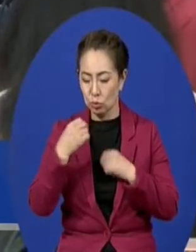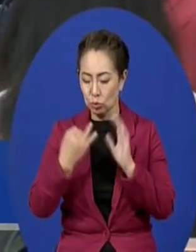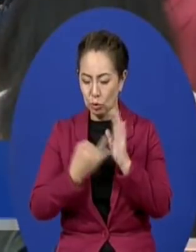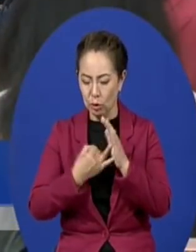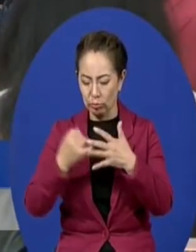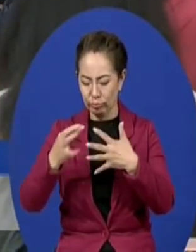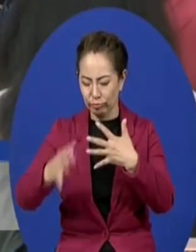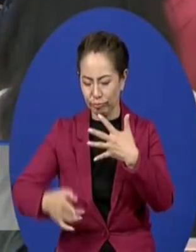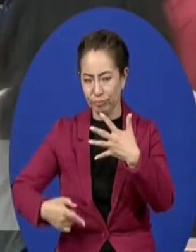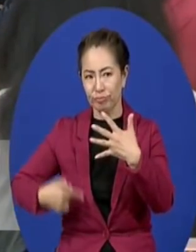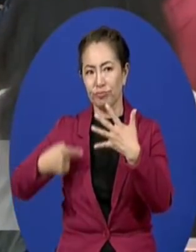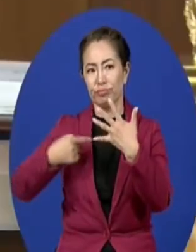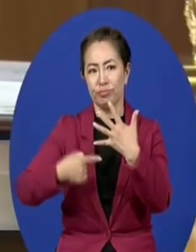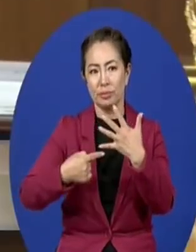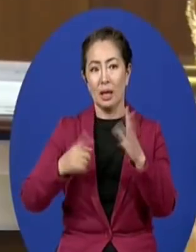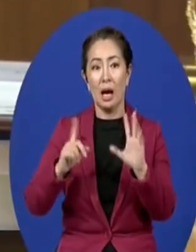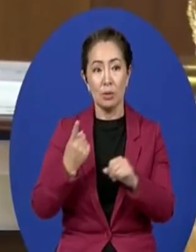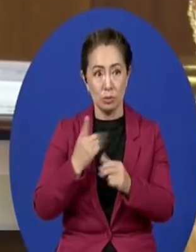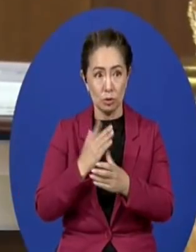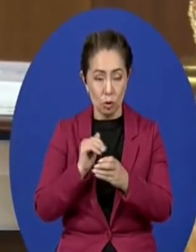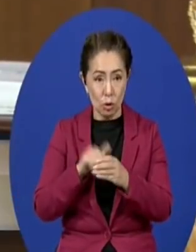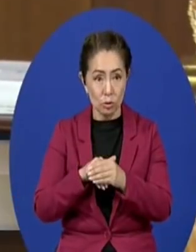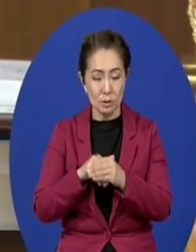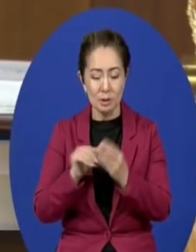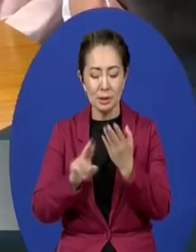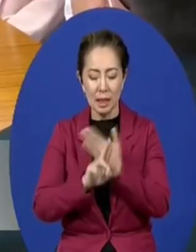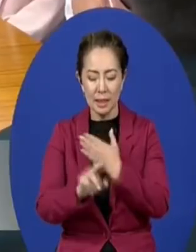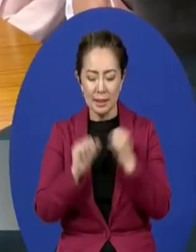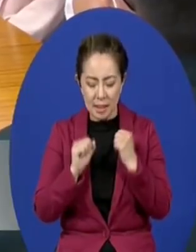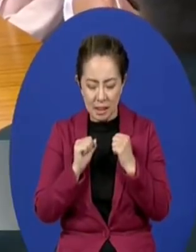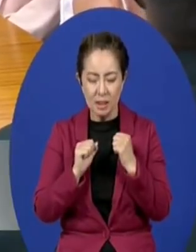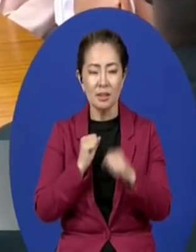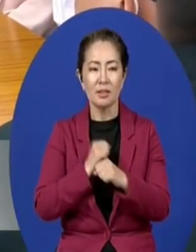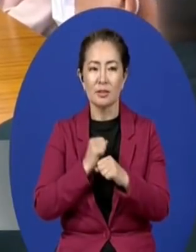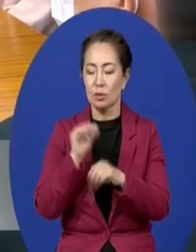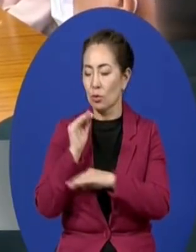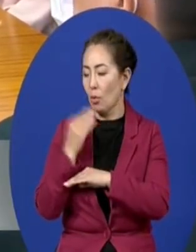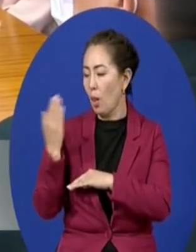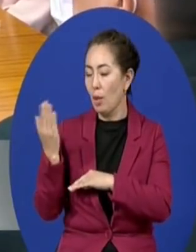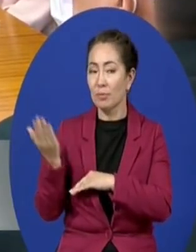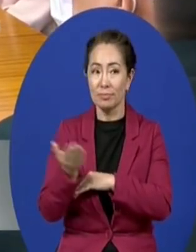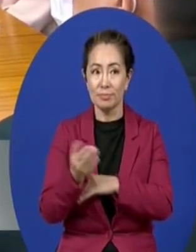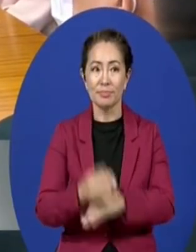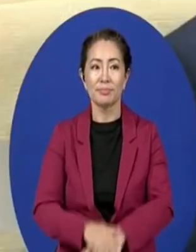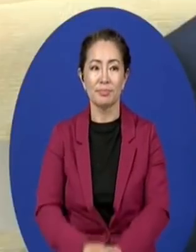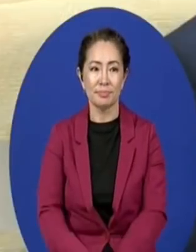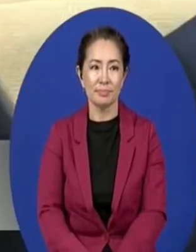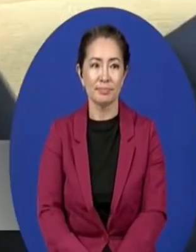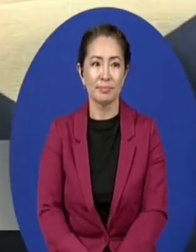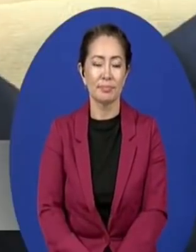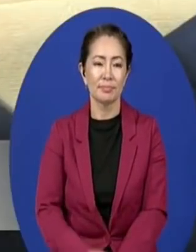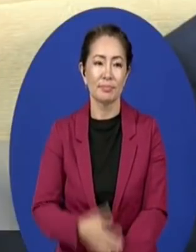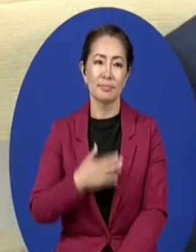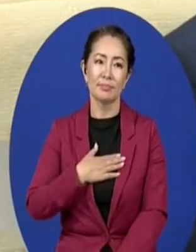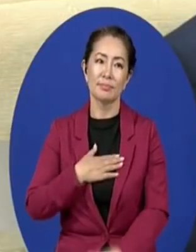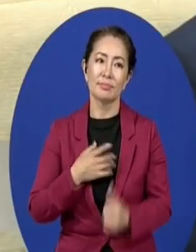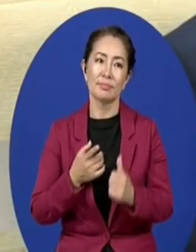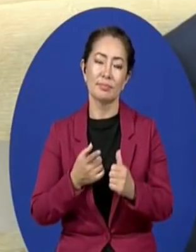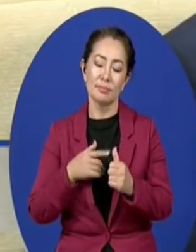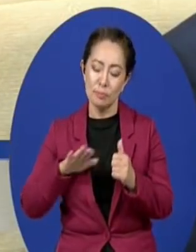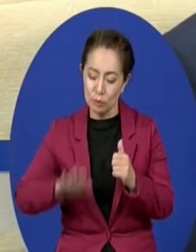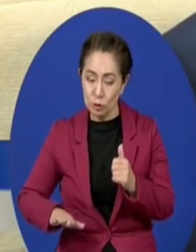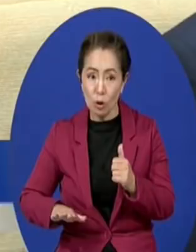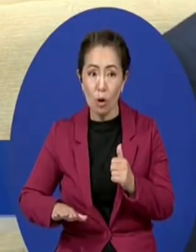11-т жагсаж байна. Энэ амжилтаа баттгаж цаашид илүү хичээнэ гэдгийг сурагчдын төлөөлөл хэлсэн юм а. Намайг